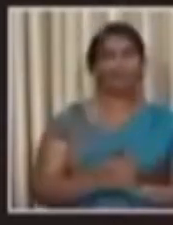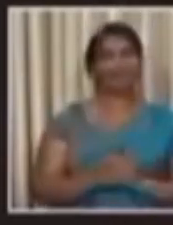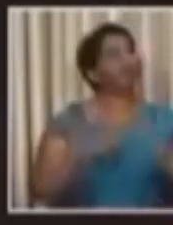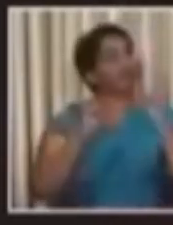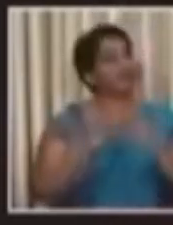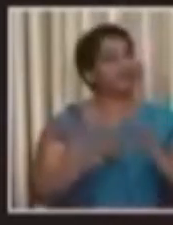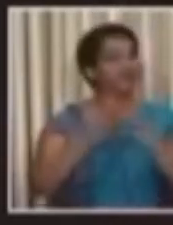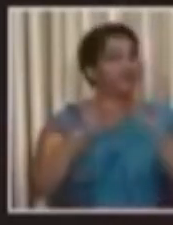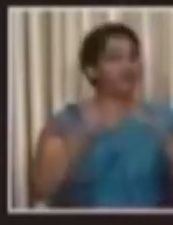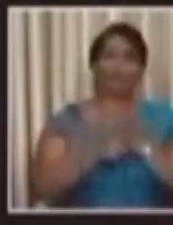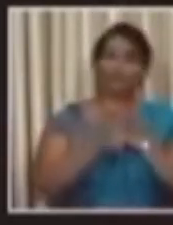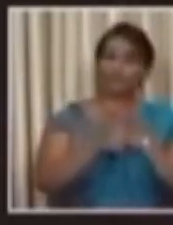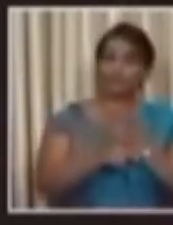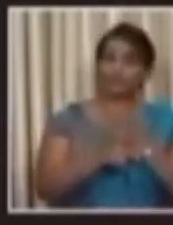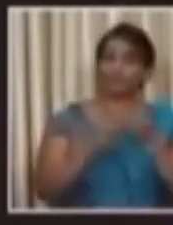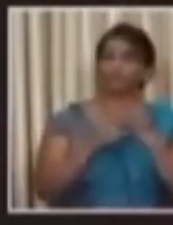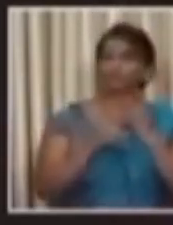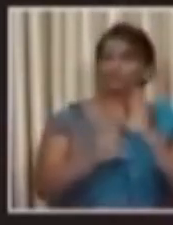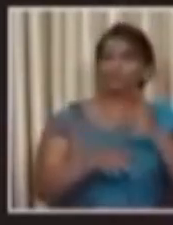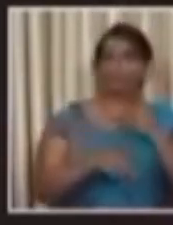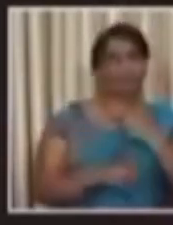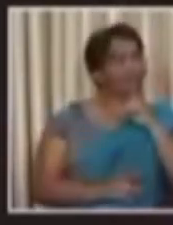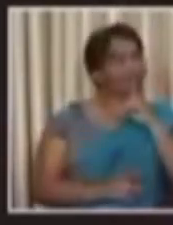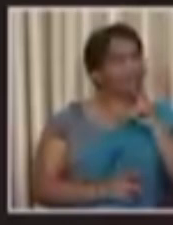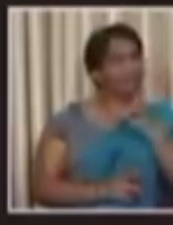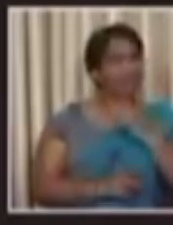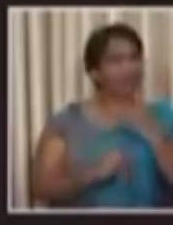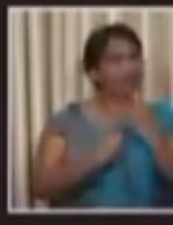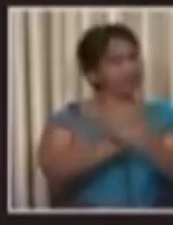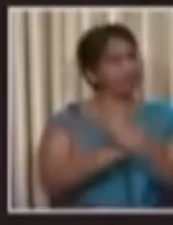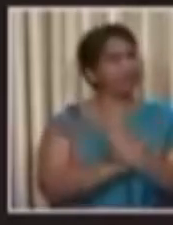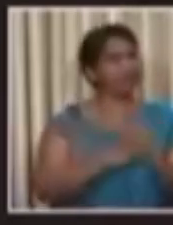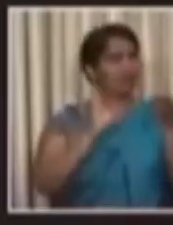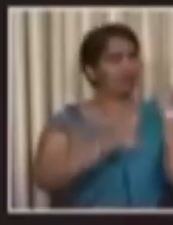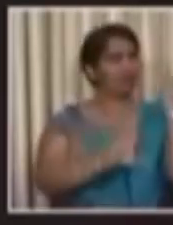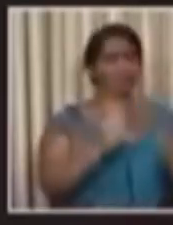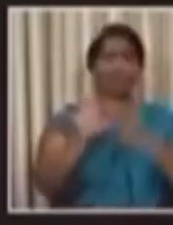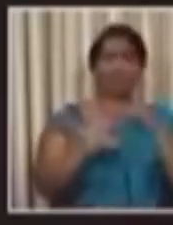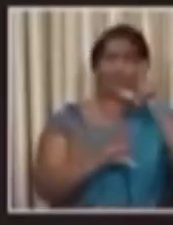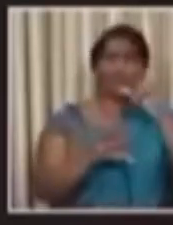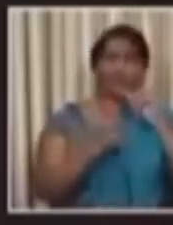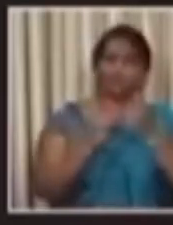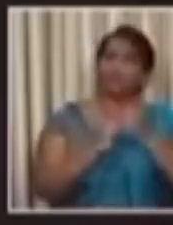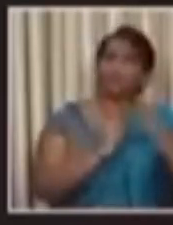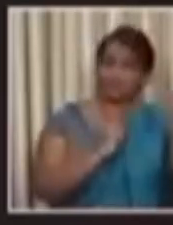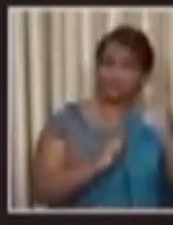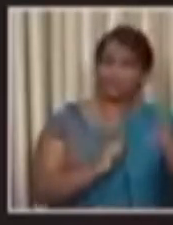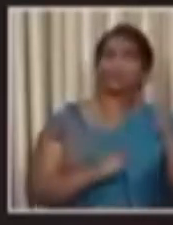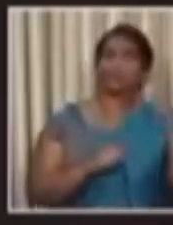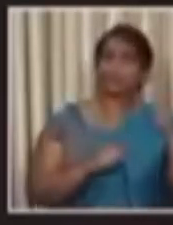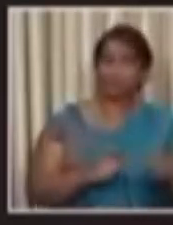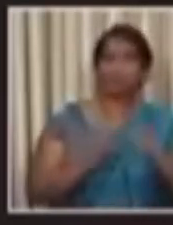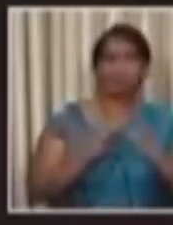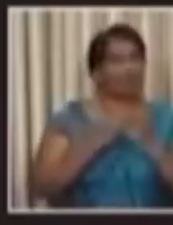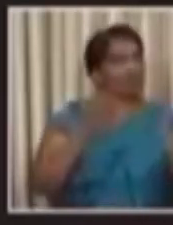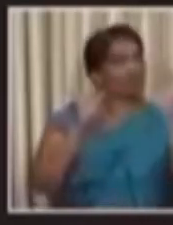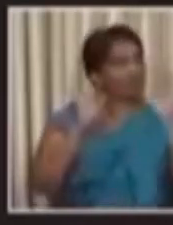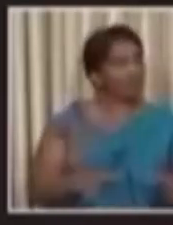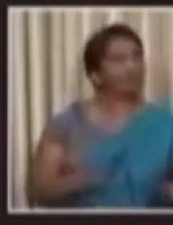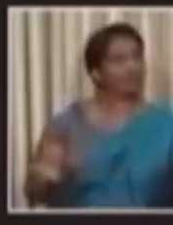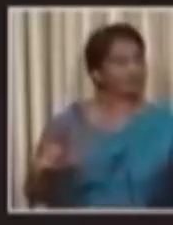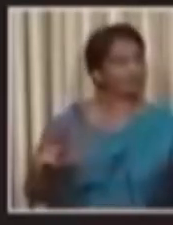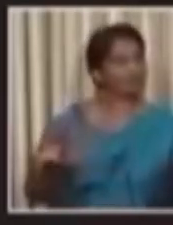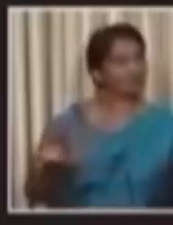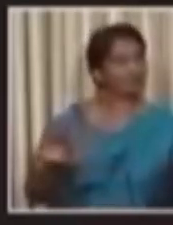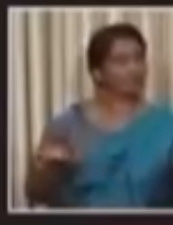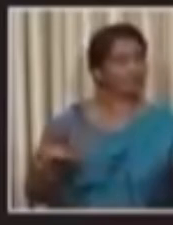එහෙනම් මේ බොහෝ ඉගැන්වීම් කරන්න එනවා. මම අහන්නේ අපිට උගන්වන්නේ ඔය පහුගිය අවුරුදු 76 කරහනම් මෙහෙම තත්ත්වයක් ඔබතුමාලට අත්